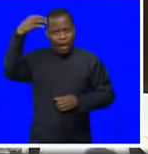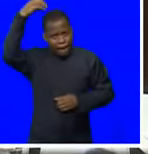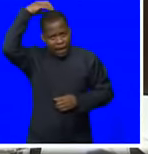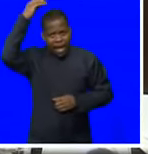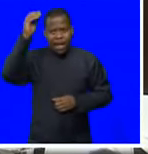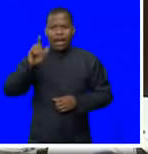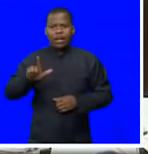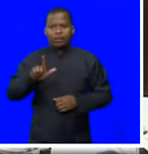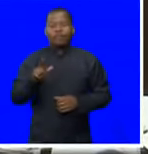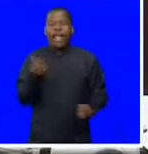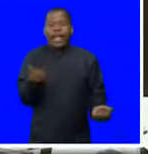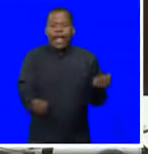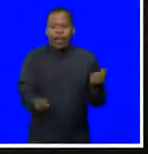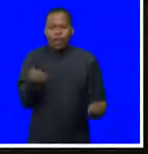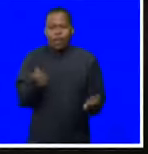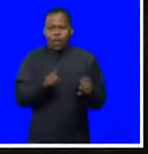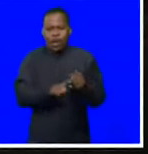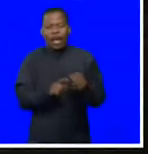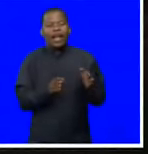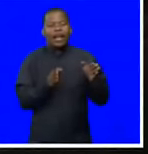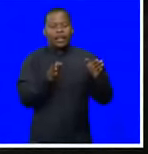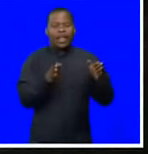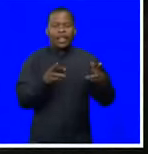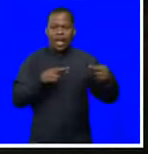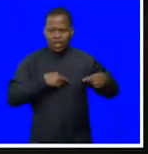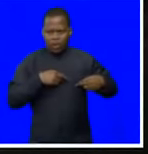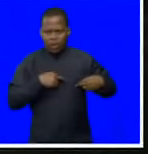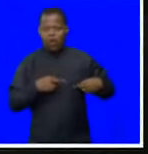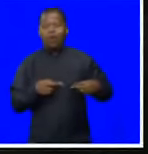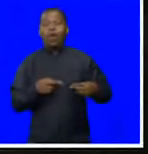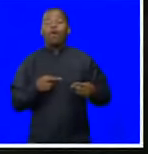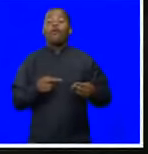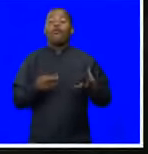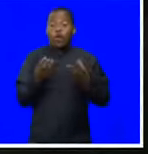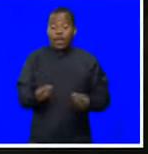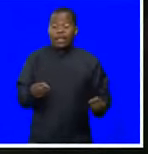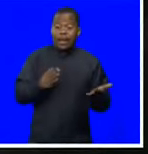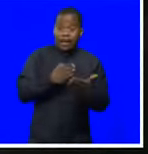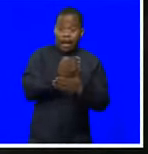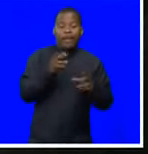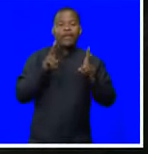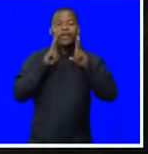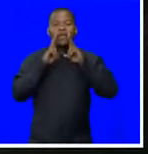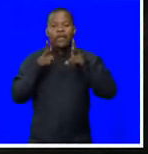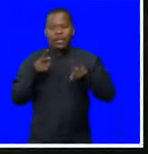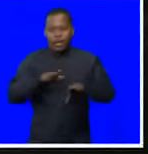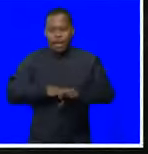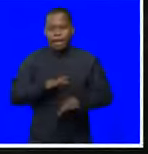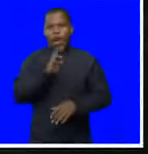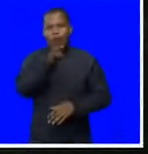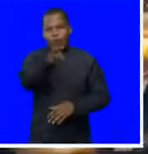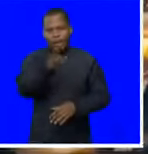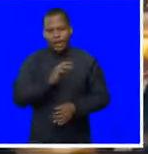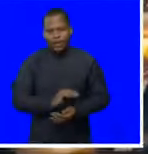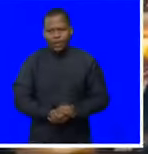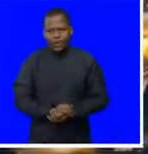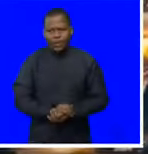netinhlangano letibuka emalungelo ebantwana eTindzabeni kubika Fortune Dlangamandla